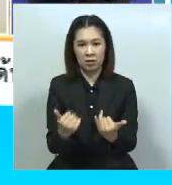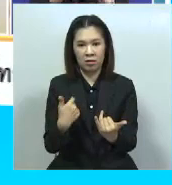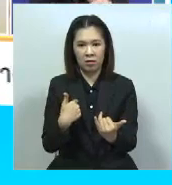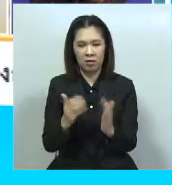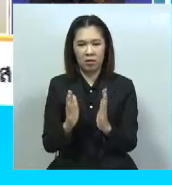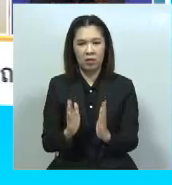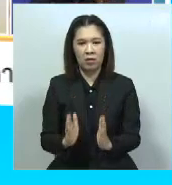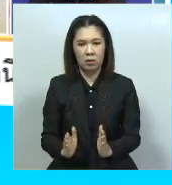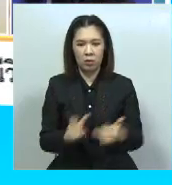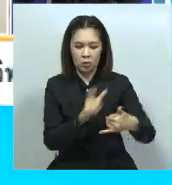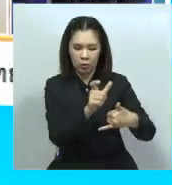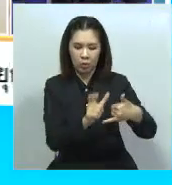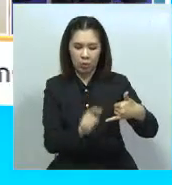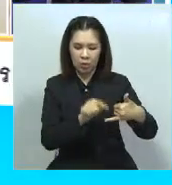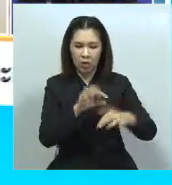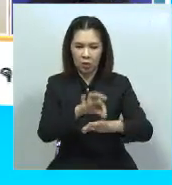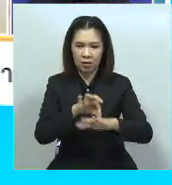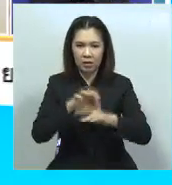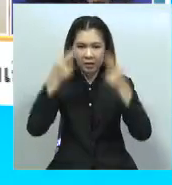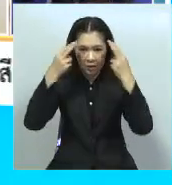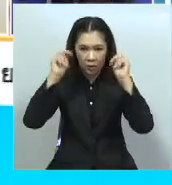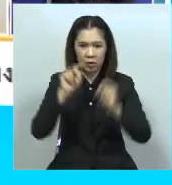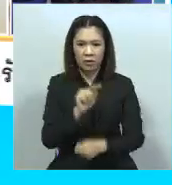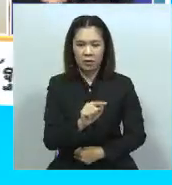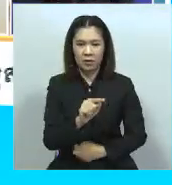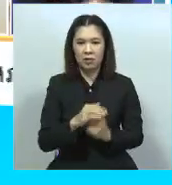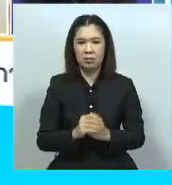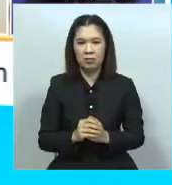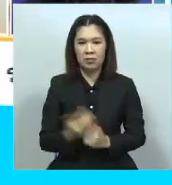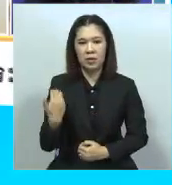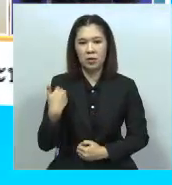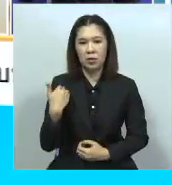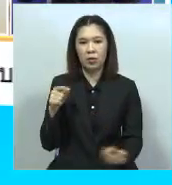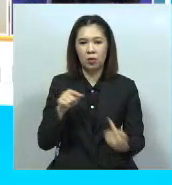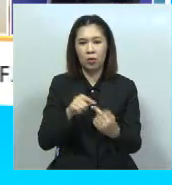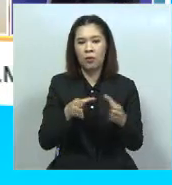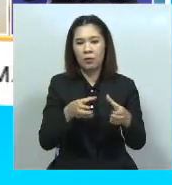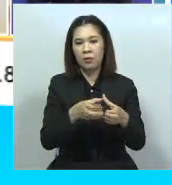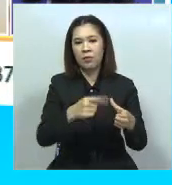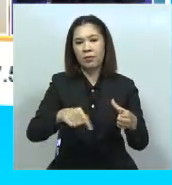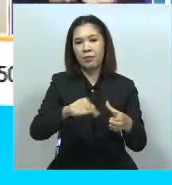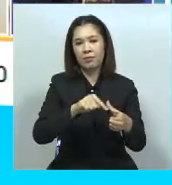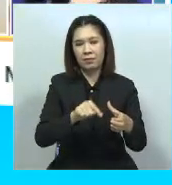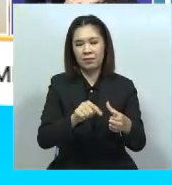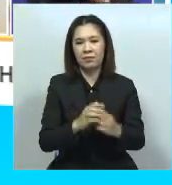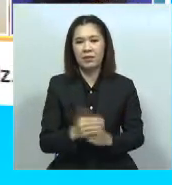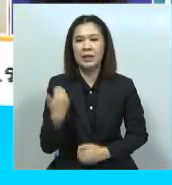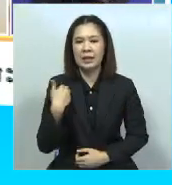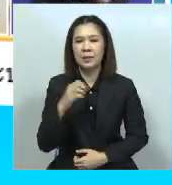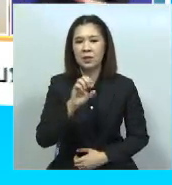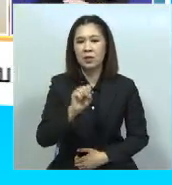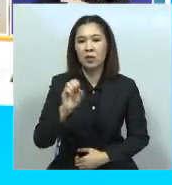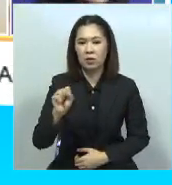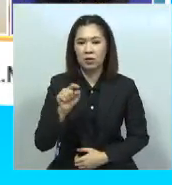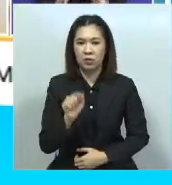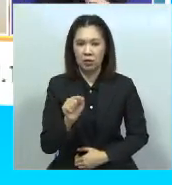อภิปรายเรื่องของคุณสมบัติผู้ที่จะมาเป็นนายกรัฐมนตรีคือทางฝั่งเพื่อไทยเขาบอกว่าน่าจะมีส.ส.นี่นะ